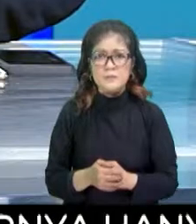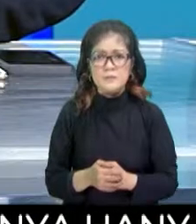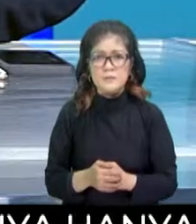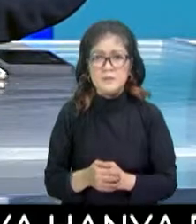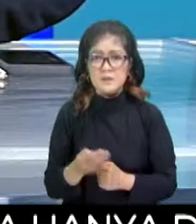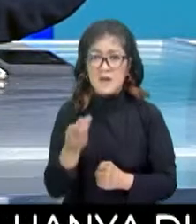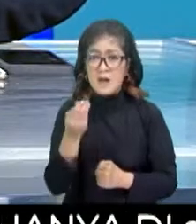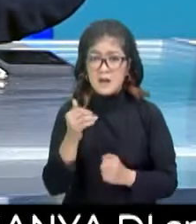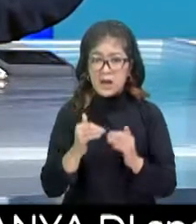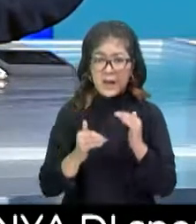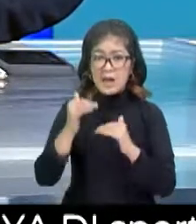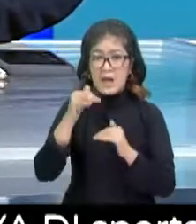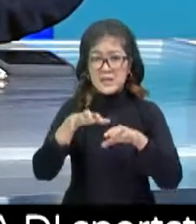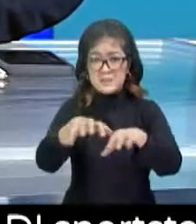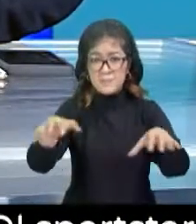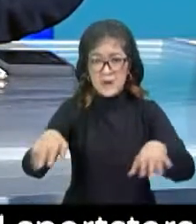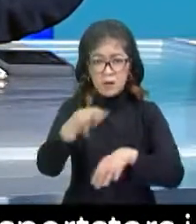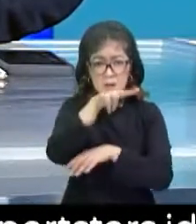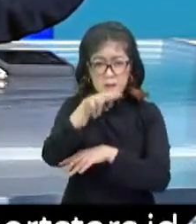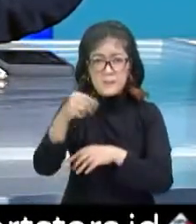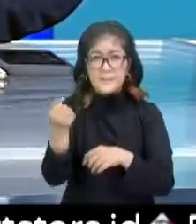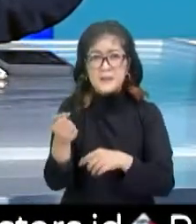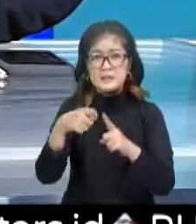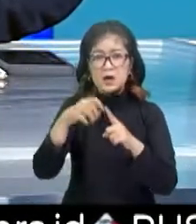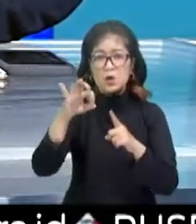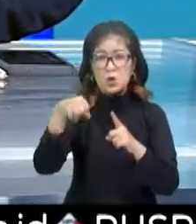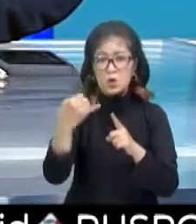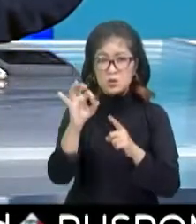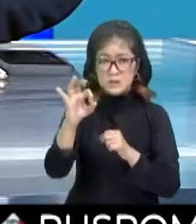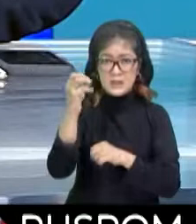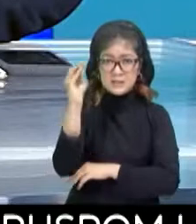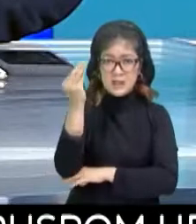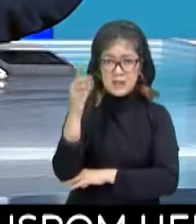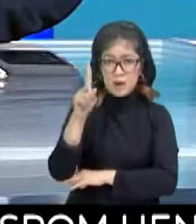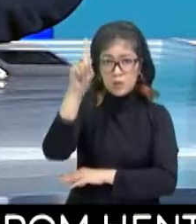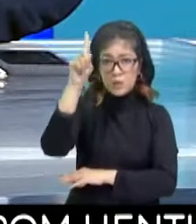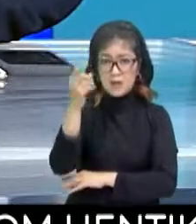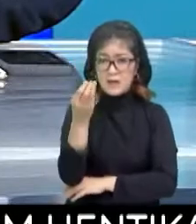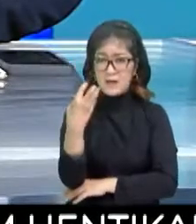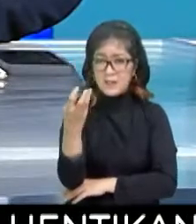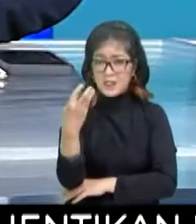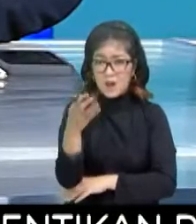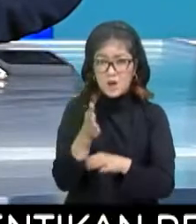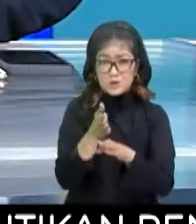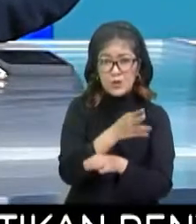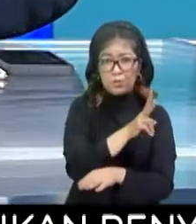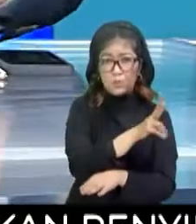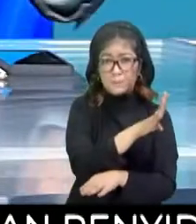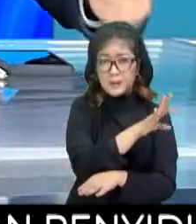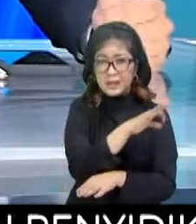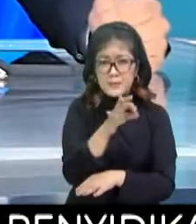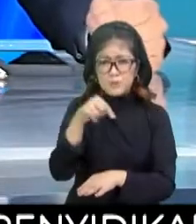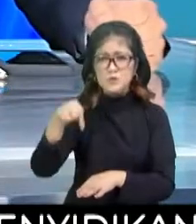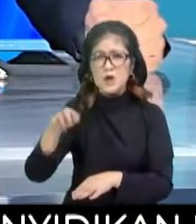g-dragon harga sembako juga terpantau di Pasar Koja Jakarta Utara harga telur sebelumnya rp24.000 per kilogram naik menjadi